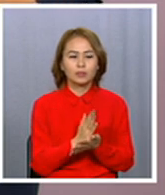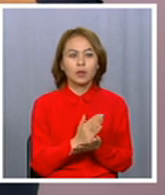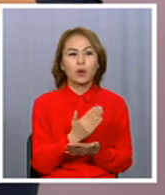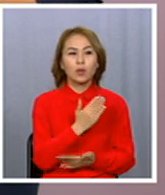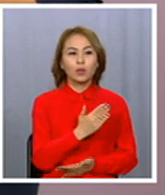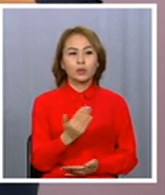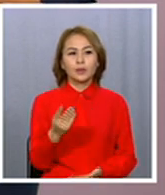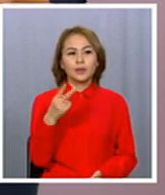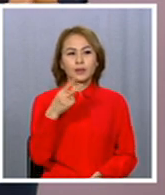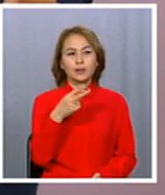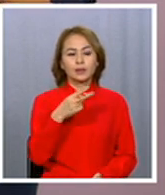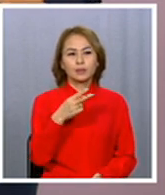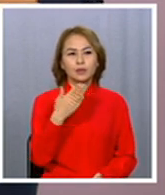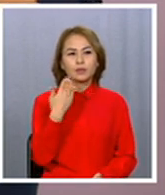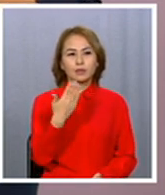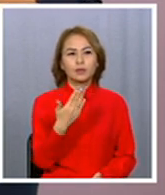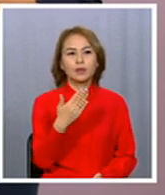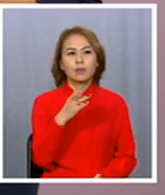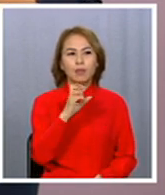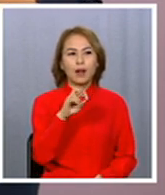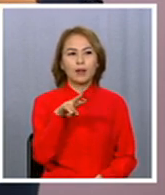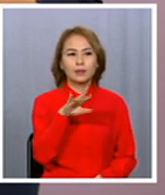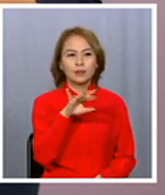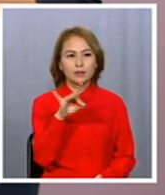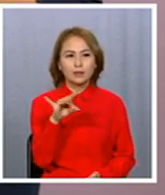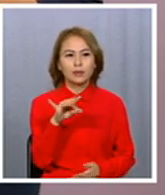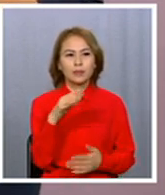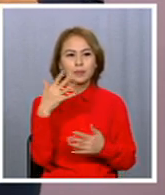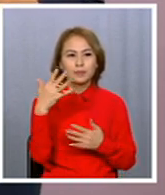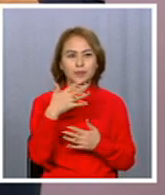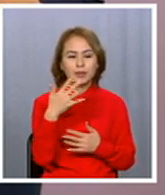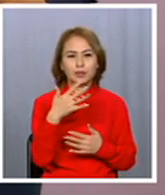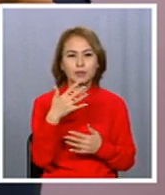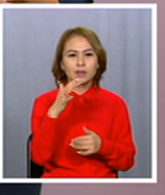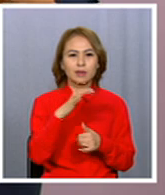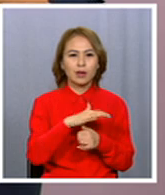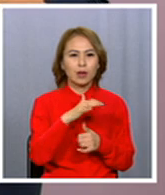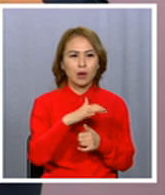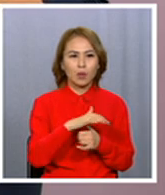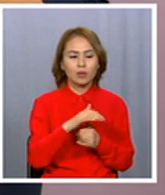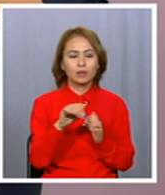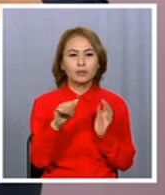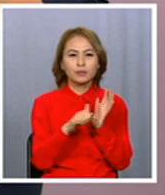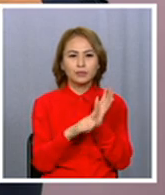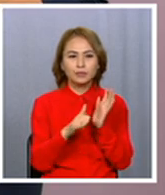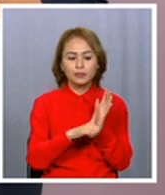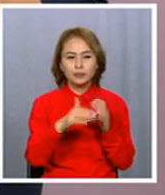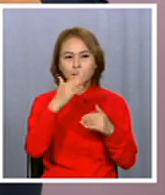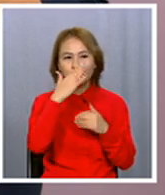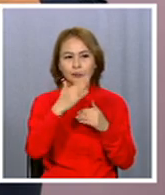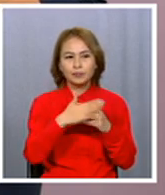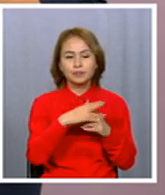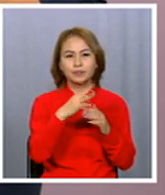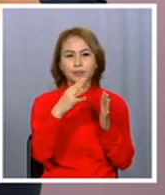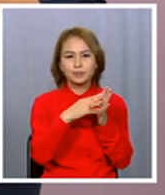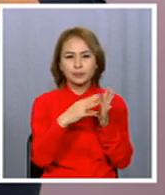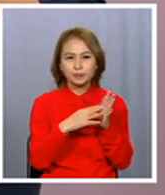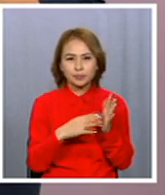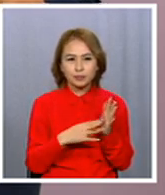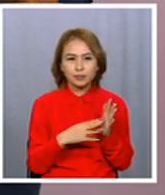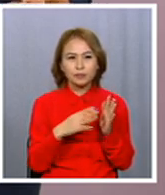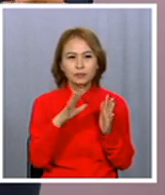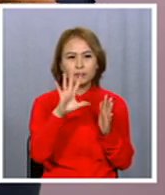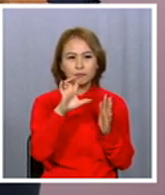Оның 2000-дайы балдыр, 5000-дайы саңырауқұлақтар, 600-ге жуығы қыналар, 500-ге